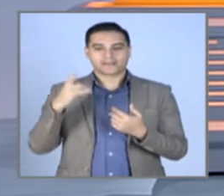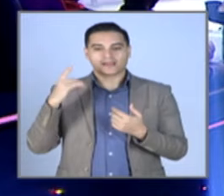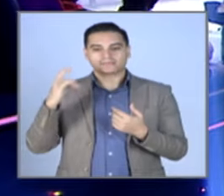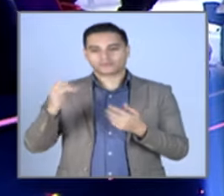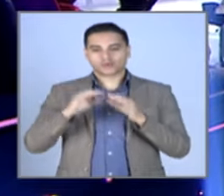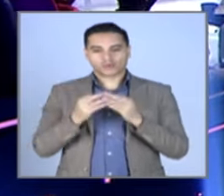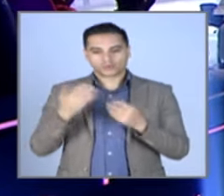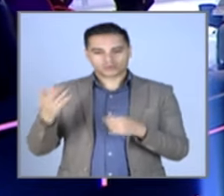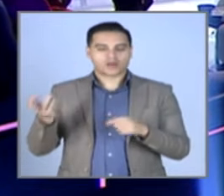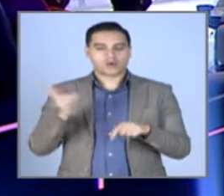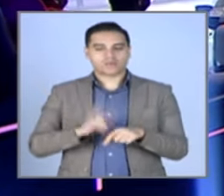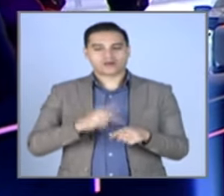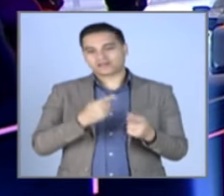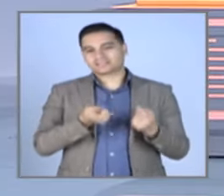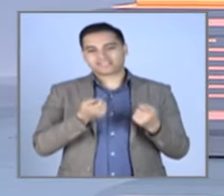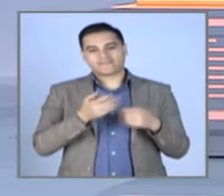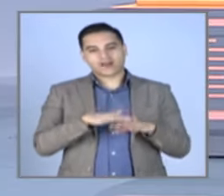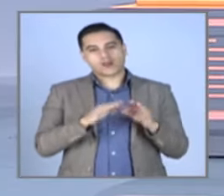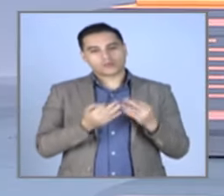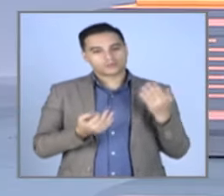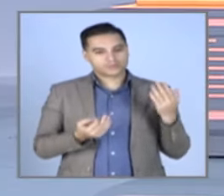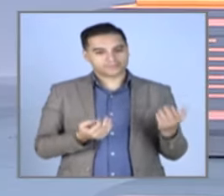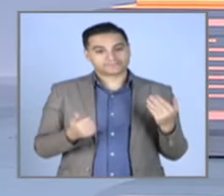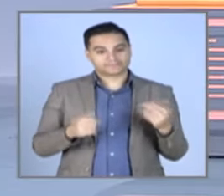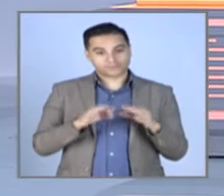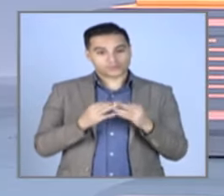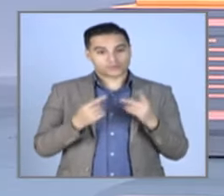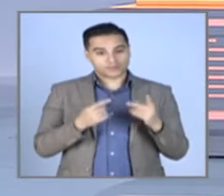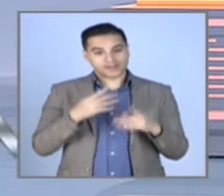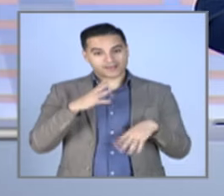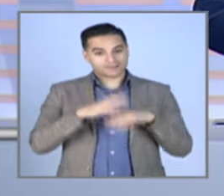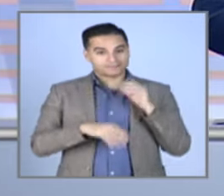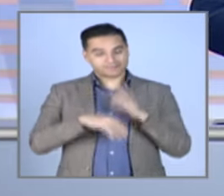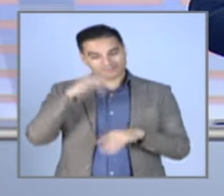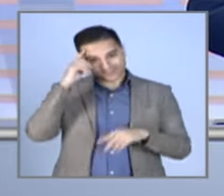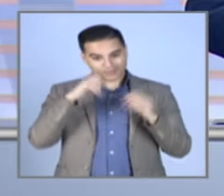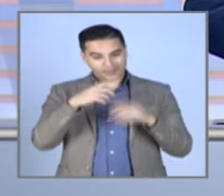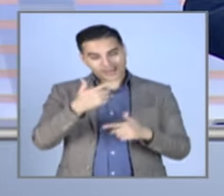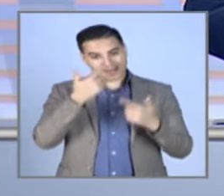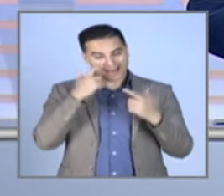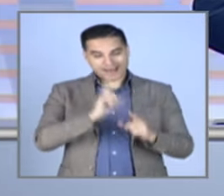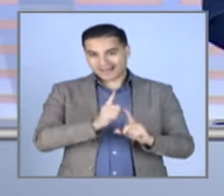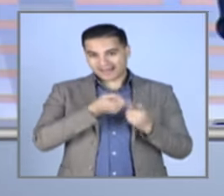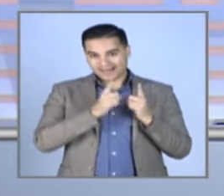طه مفيش نقط عيلة البسيوني. عيلة البسيوني ابتدت تعلق، خلي